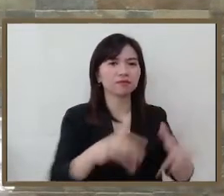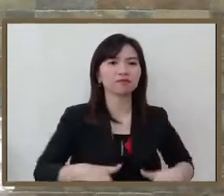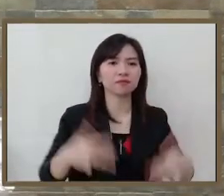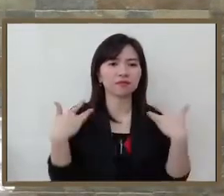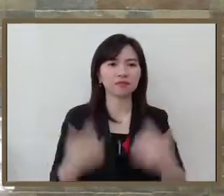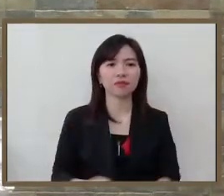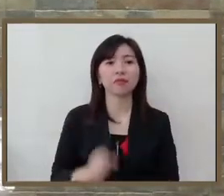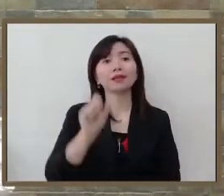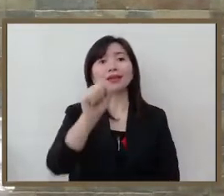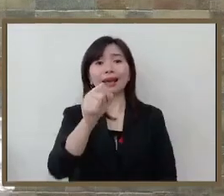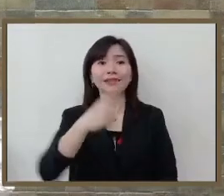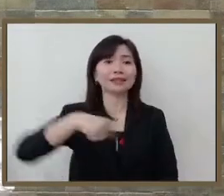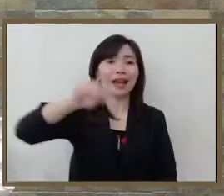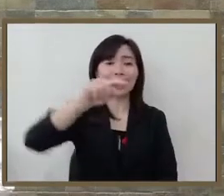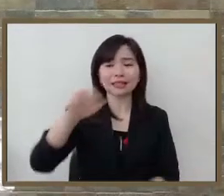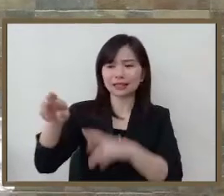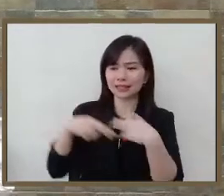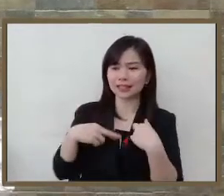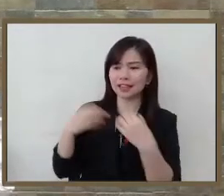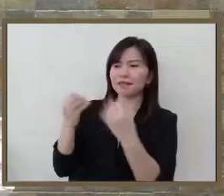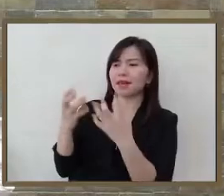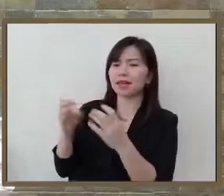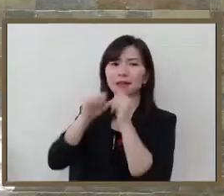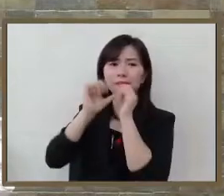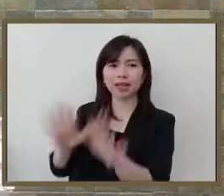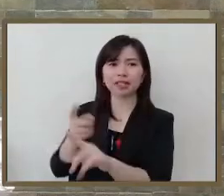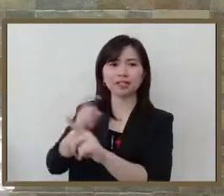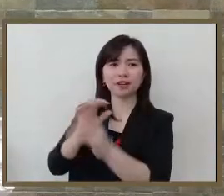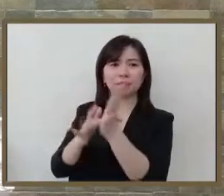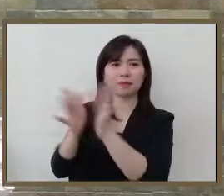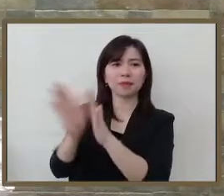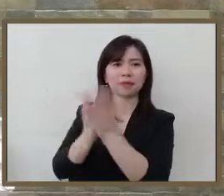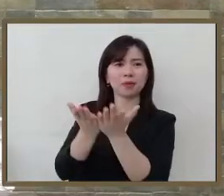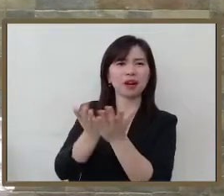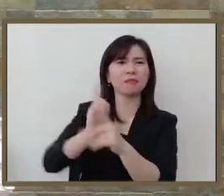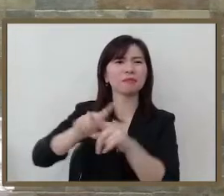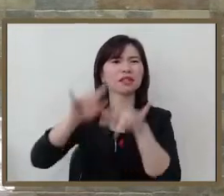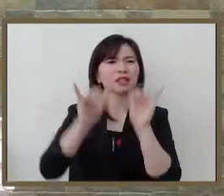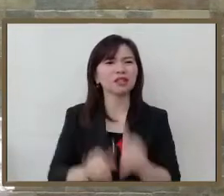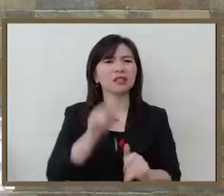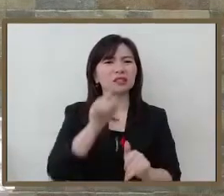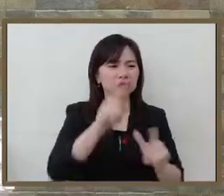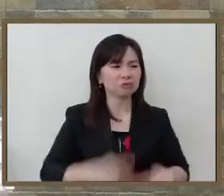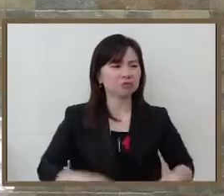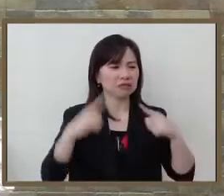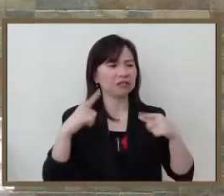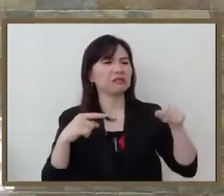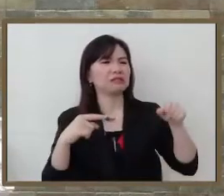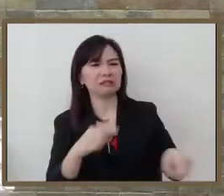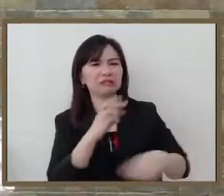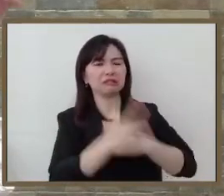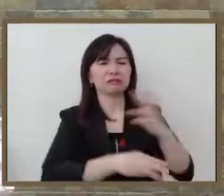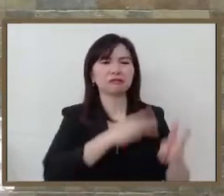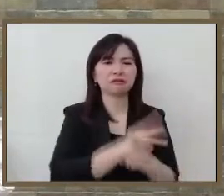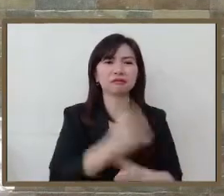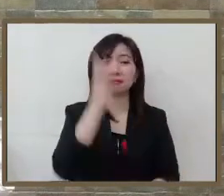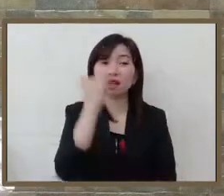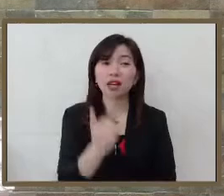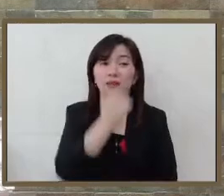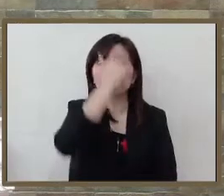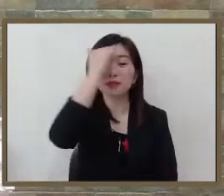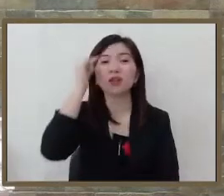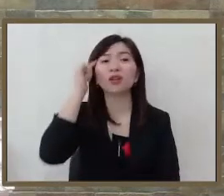Sumasagana ka na sana sa oil, pero hindi ka pa rin iba. Bakit hindi ka pa rin iba? Kasi hindi lang basta